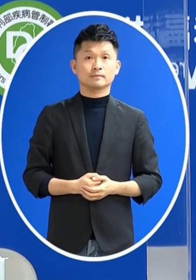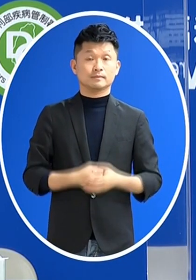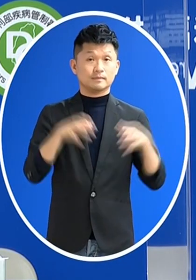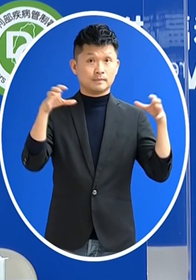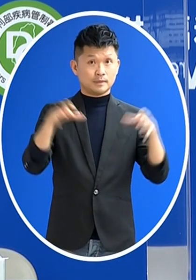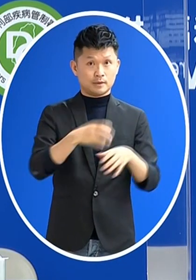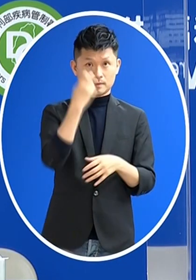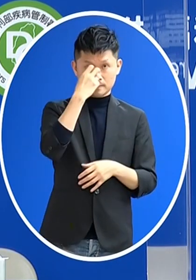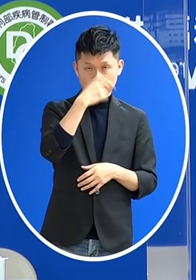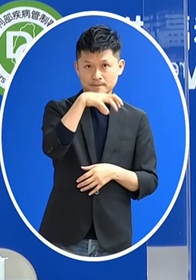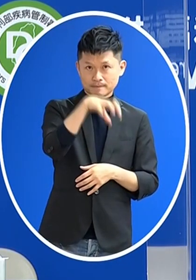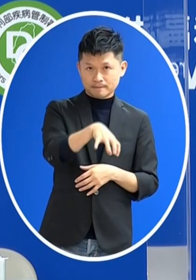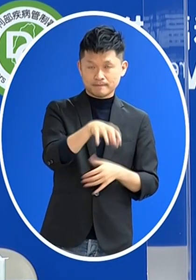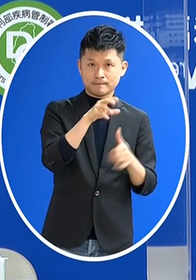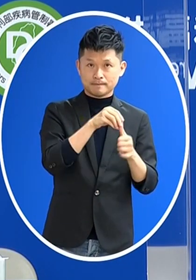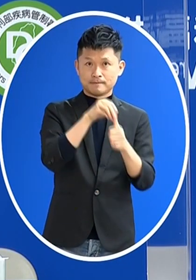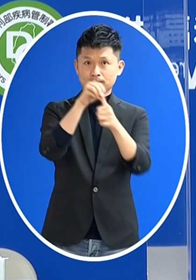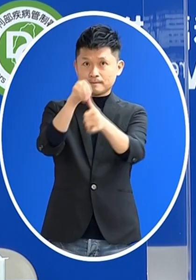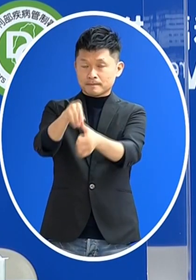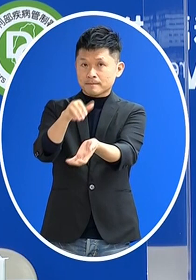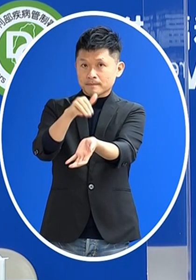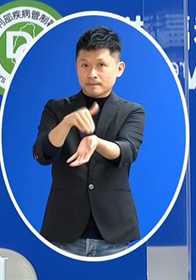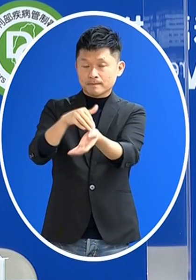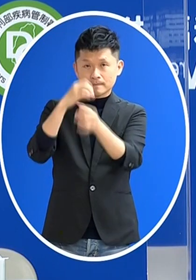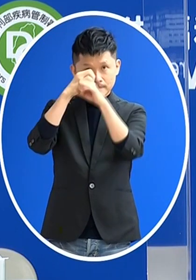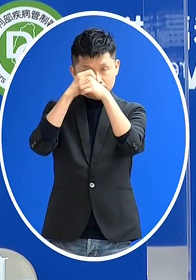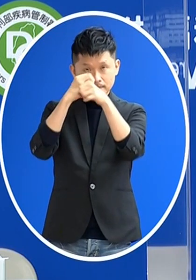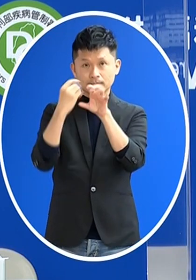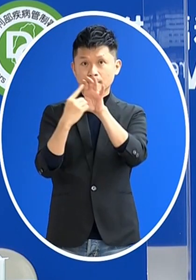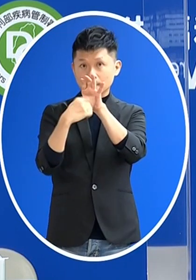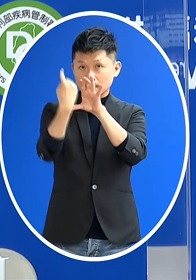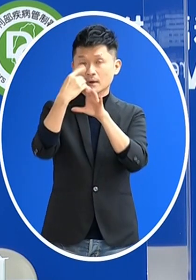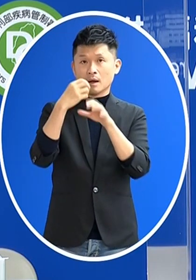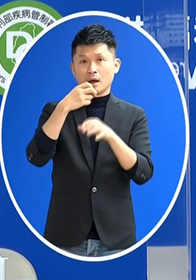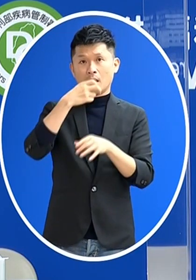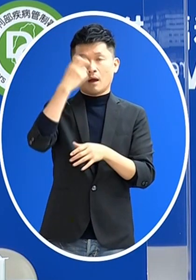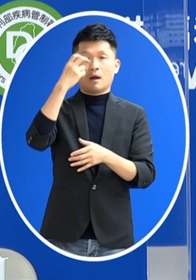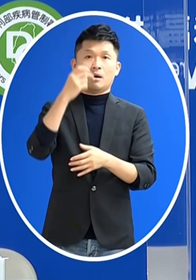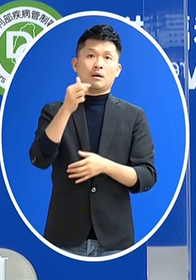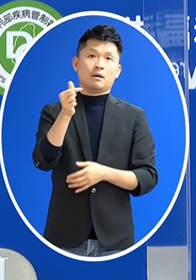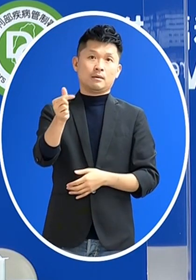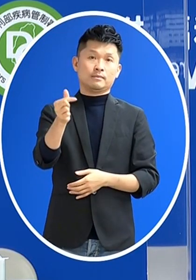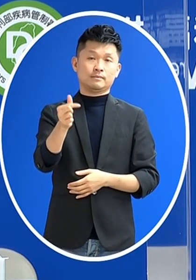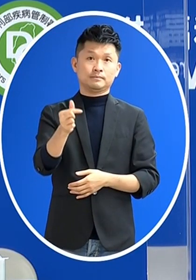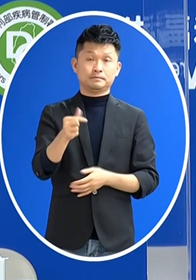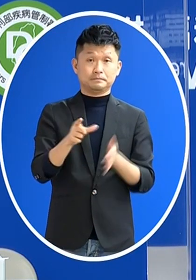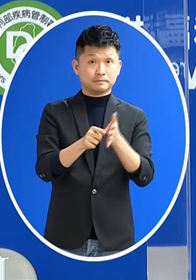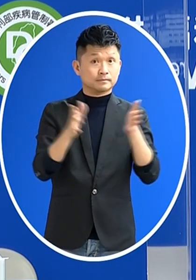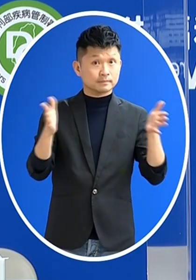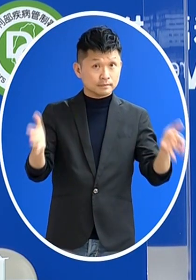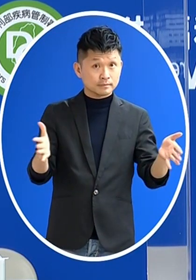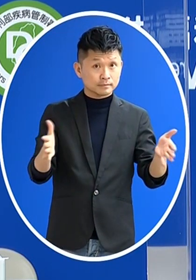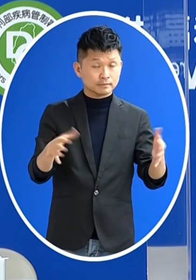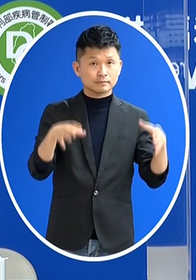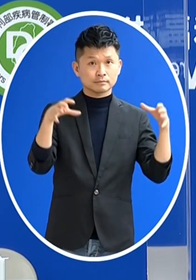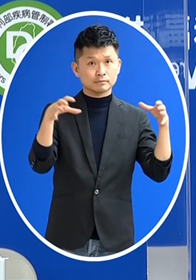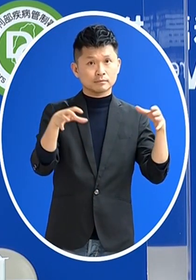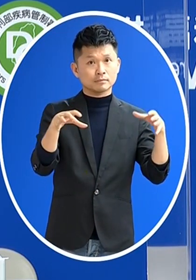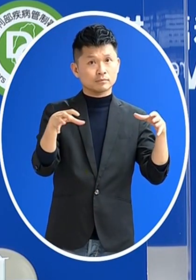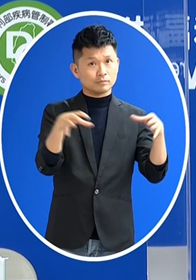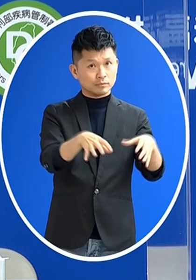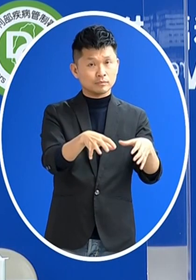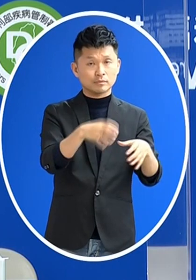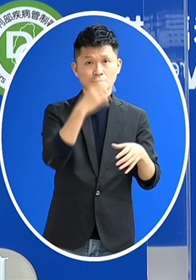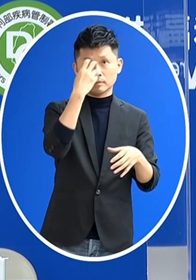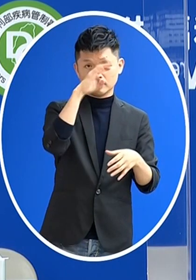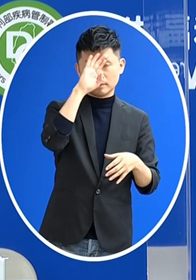检疫所人员安排就医采检，那在今日确诊。那个案期间因为他都在集中检疫所没有他